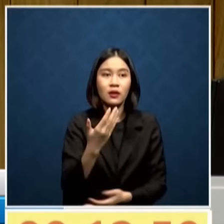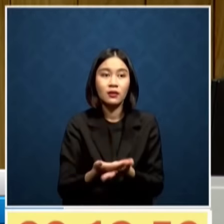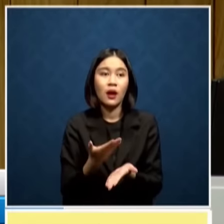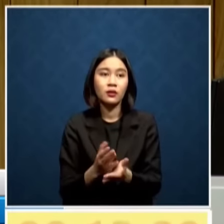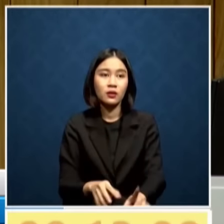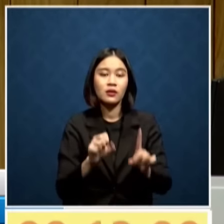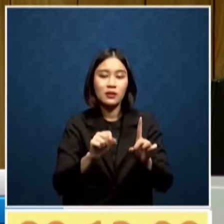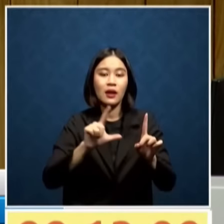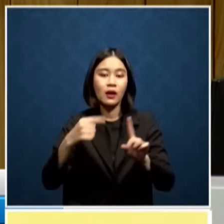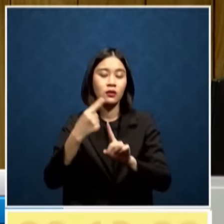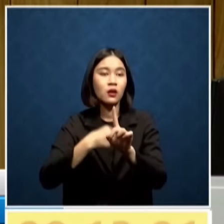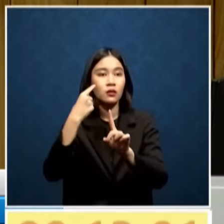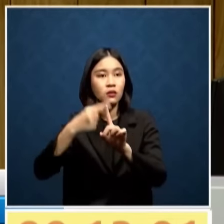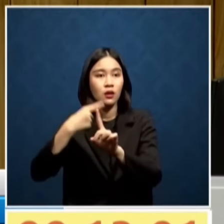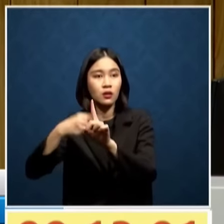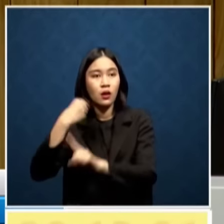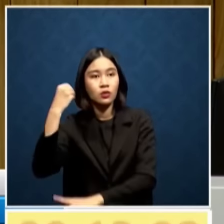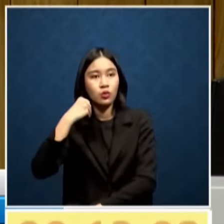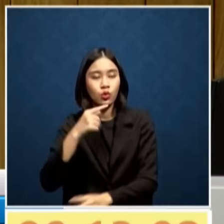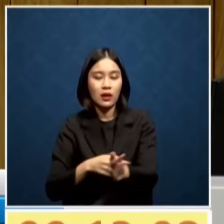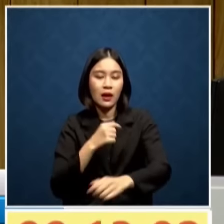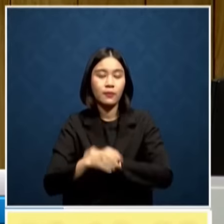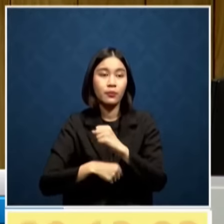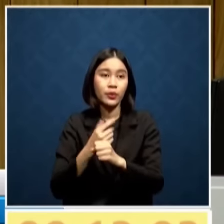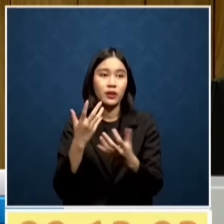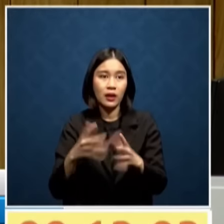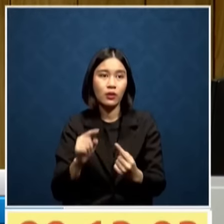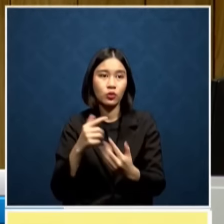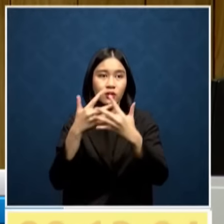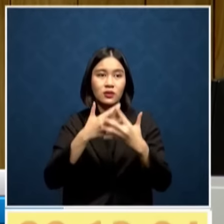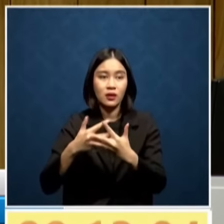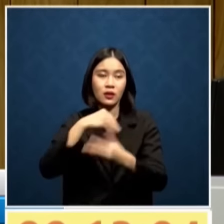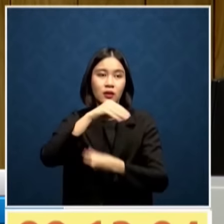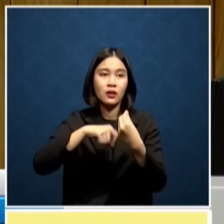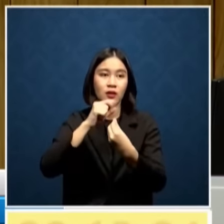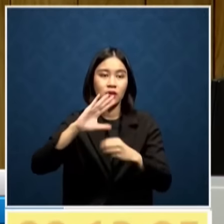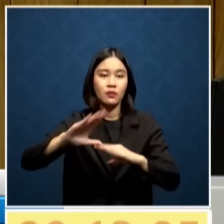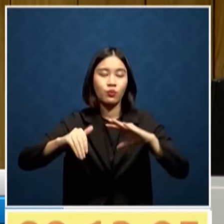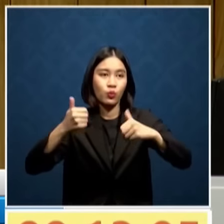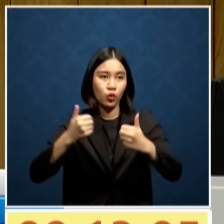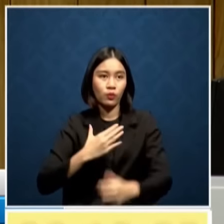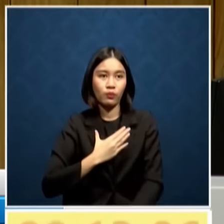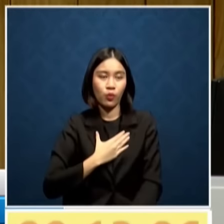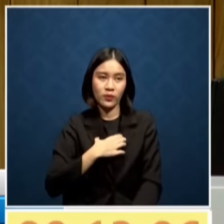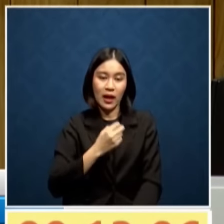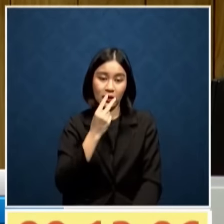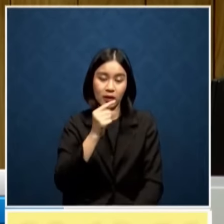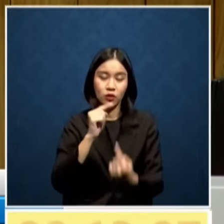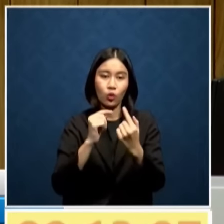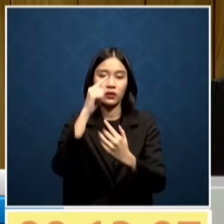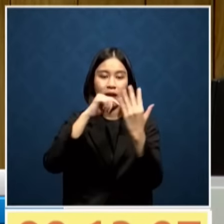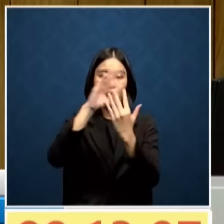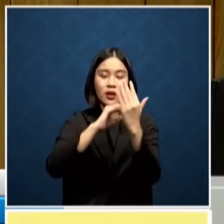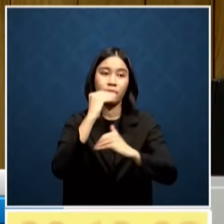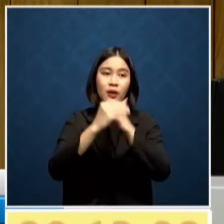แสนล้านทุกเดือนนะมาเป็นปีๆนะตรงเศรษฐกิจอเมริกาฟื้นยกตัวอย่างนะครับผมเองอยากเห็นประเทศเดินถูกท